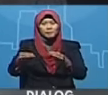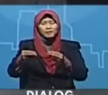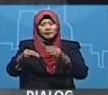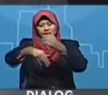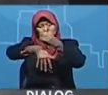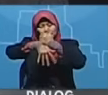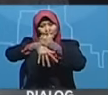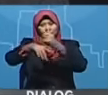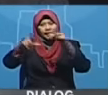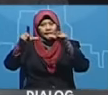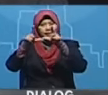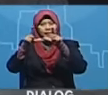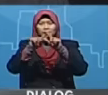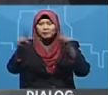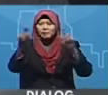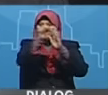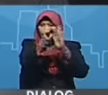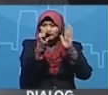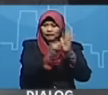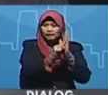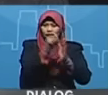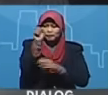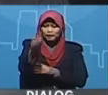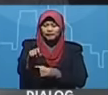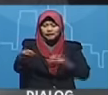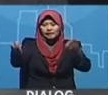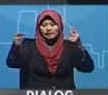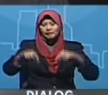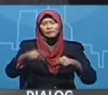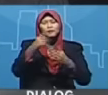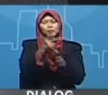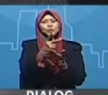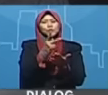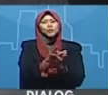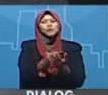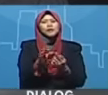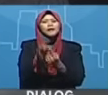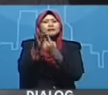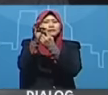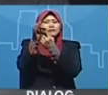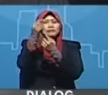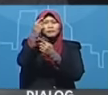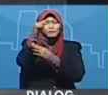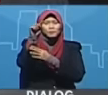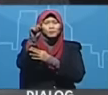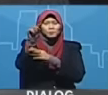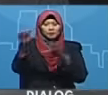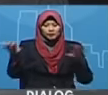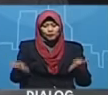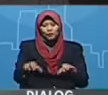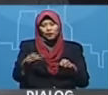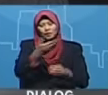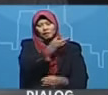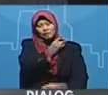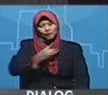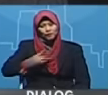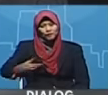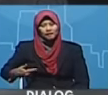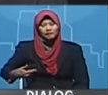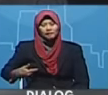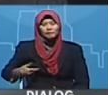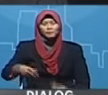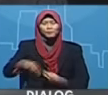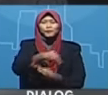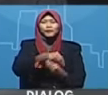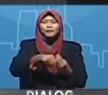license tapi dengan satu syarat juga kena menghadiri kursus khusus untuk mereka yang ingin melaksanakan umrah ni. Sebab kursus